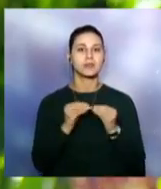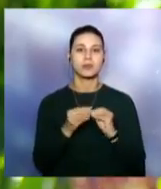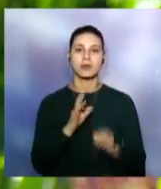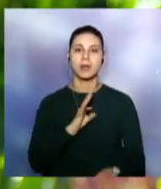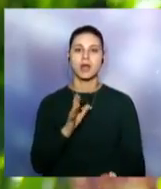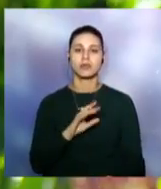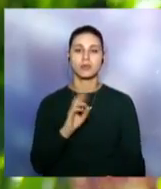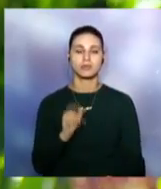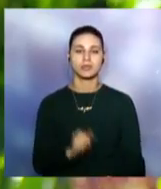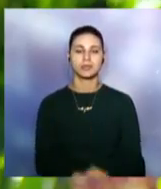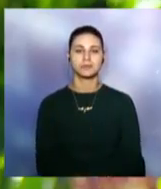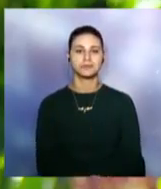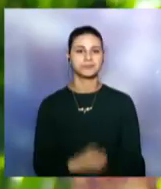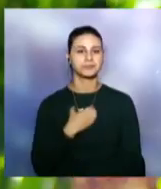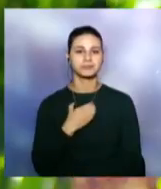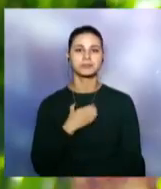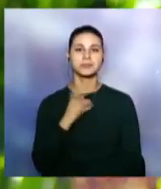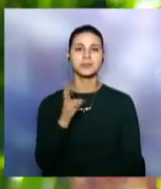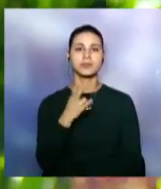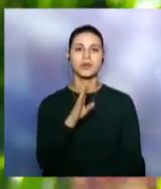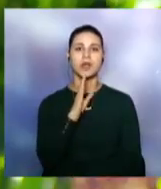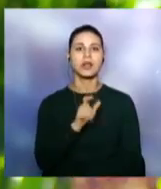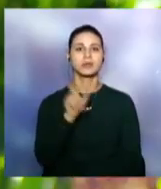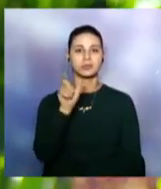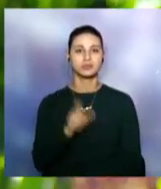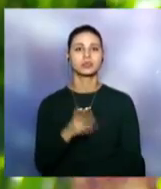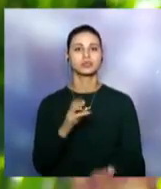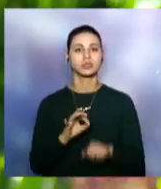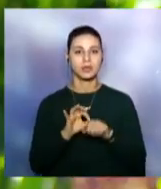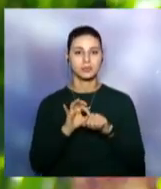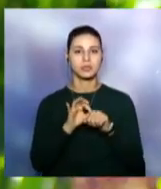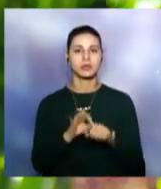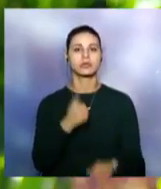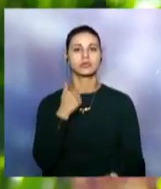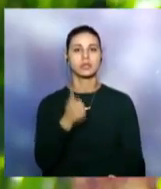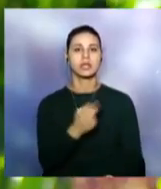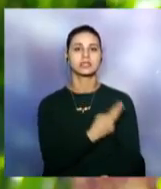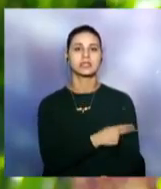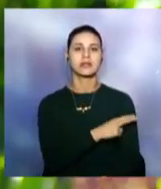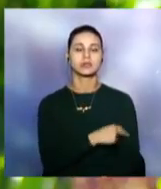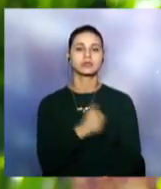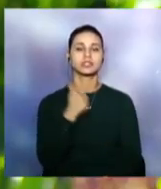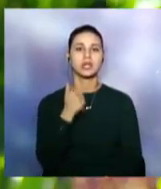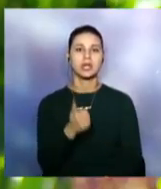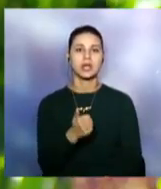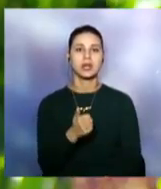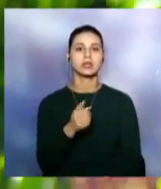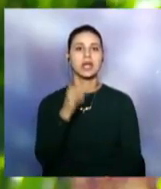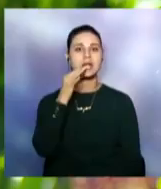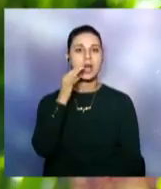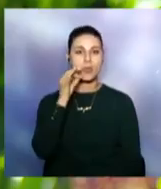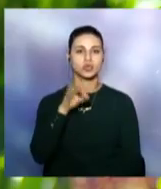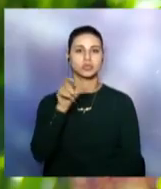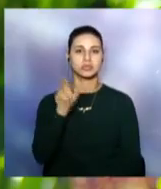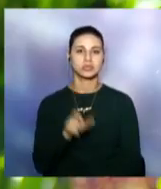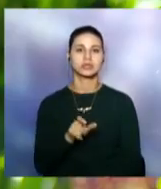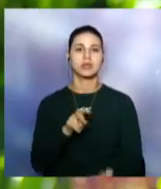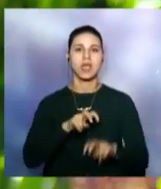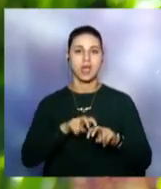და ნუ შეეშინდება ქალბატონს, მიიყვანოს კარგ კლინიკაში, მიიყვანოს კარგ გამოცდილ ანესთეზიოლოგთან